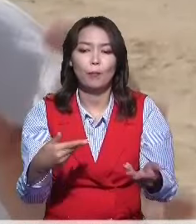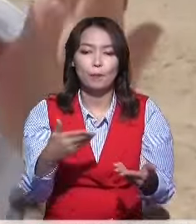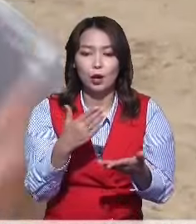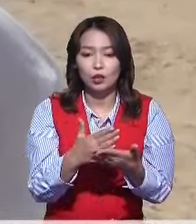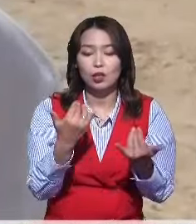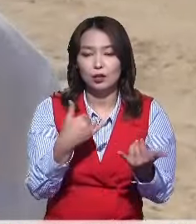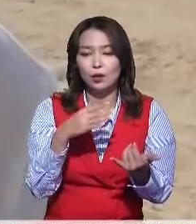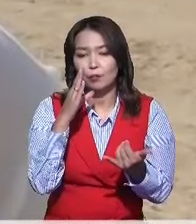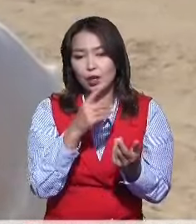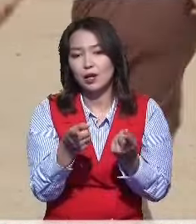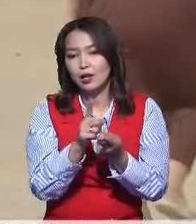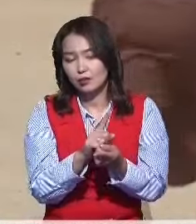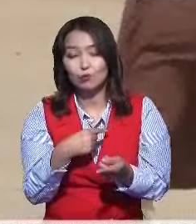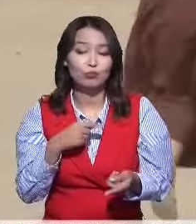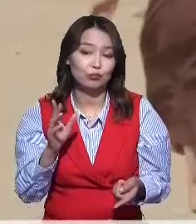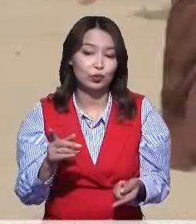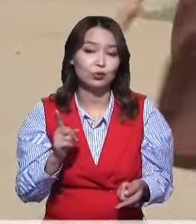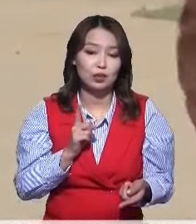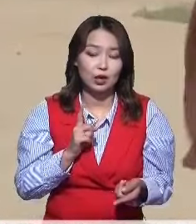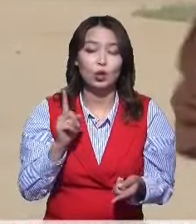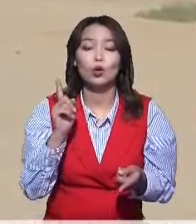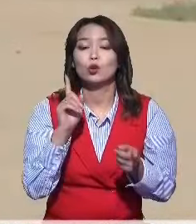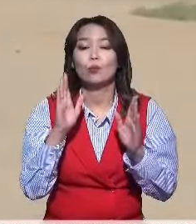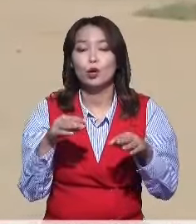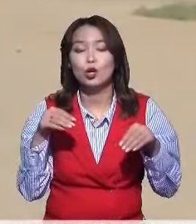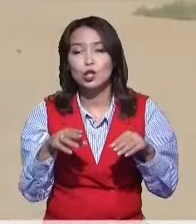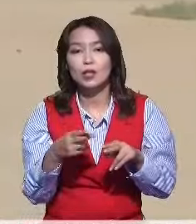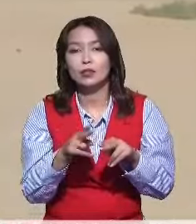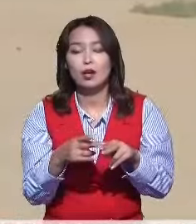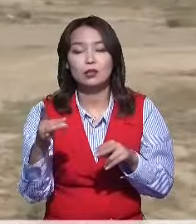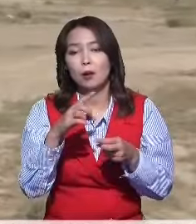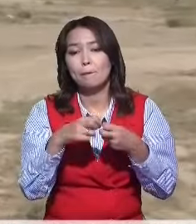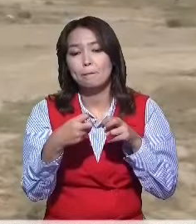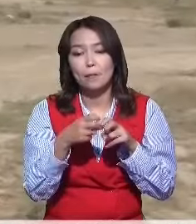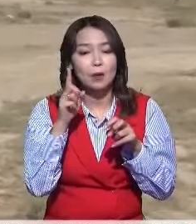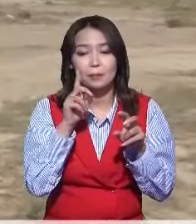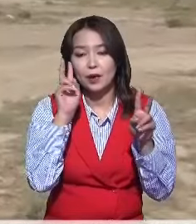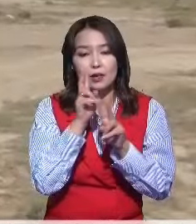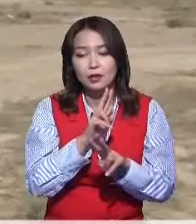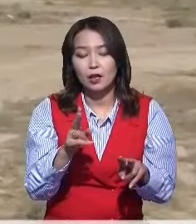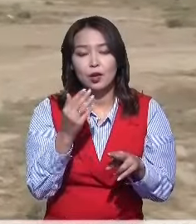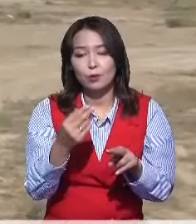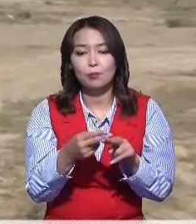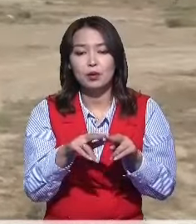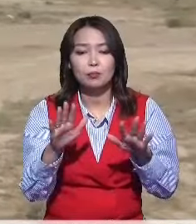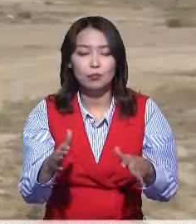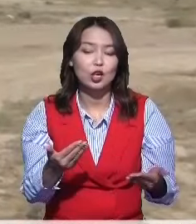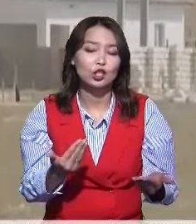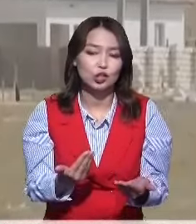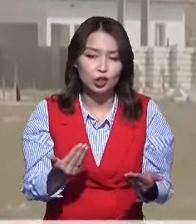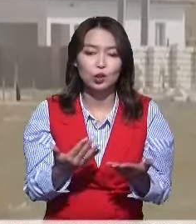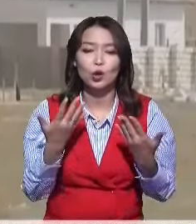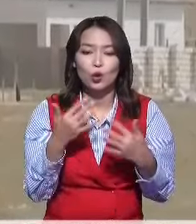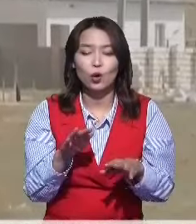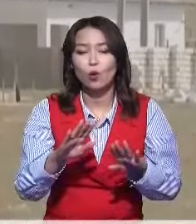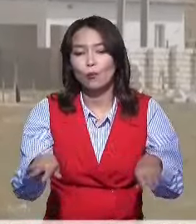могу ничего изменить. Будем ждать. Когда решатся острые в регионе проблемы, пока не ясно. Между тем, местные жители страдают из-за